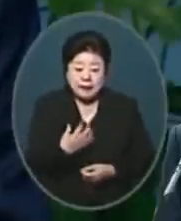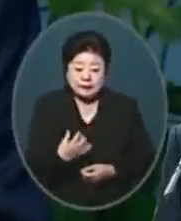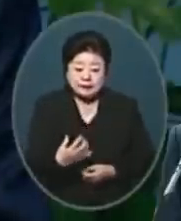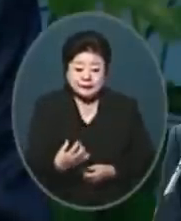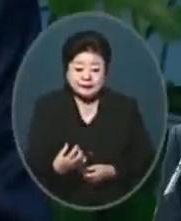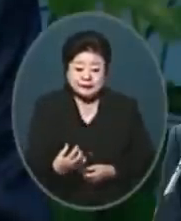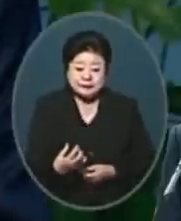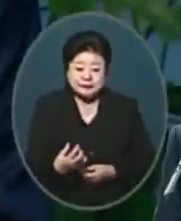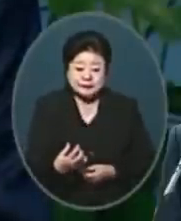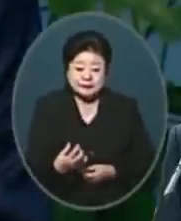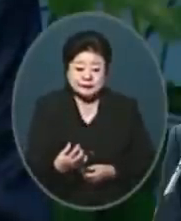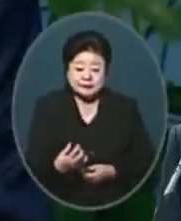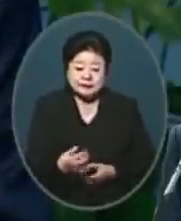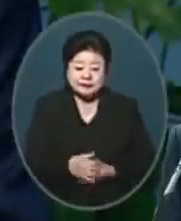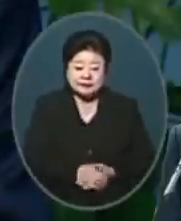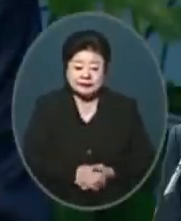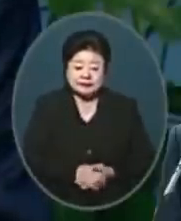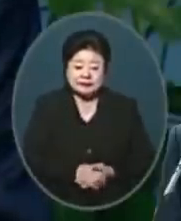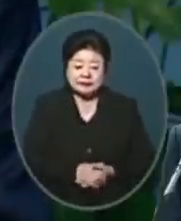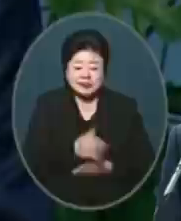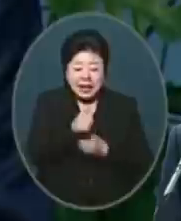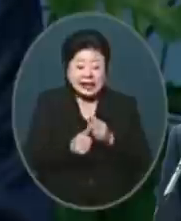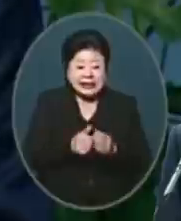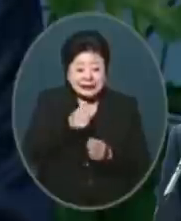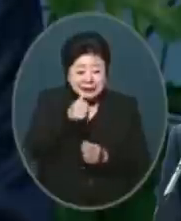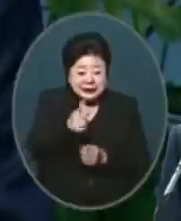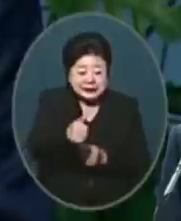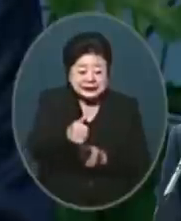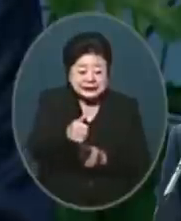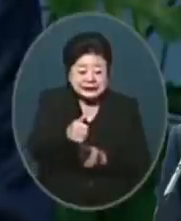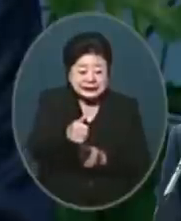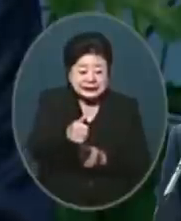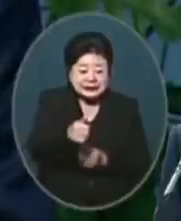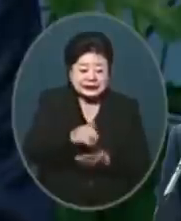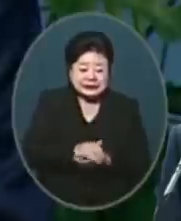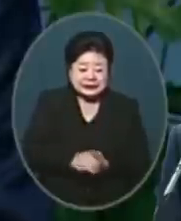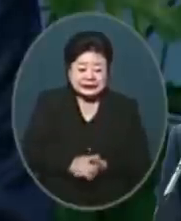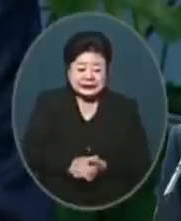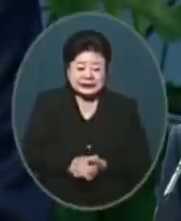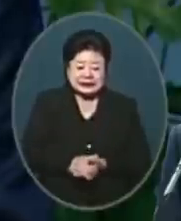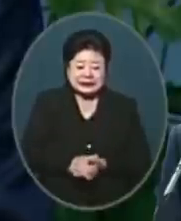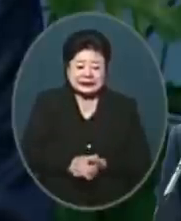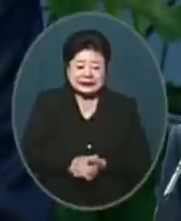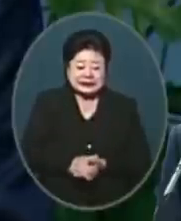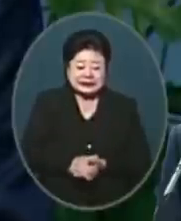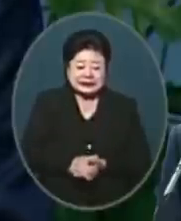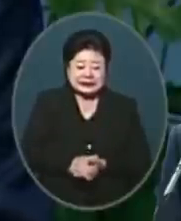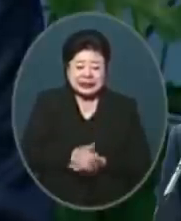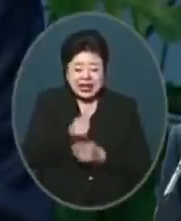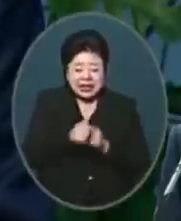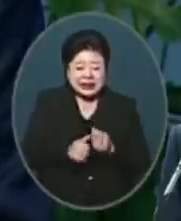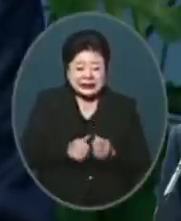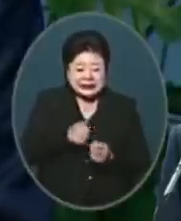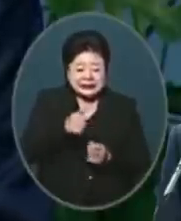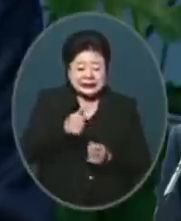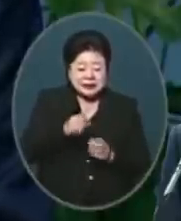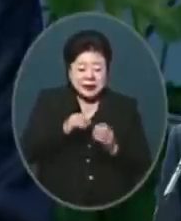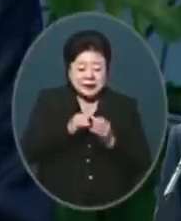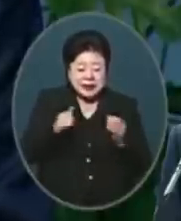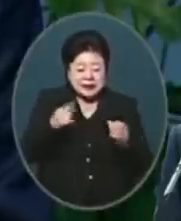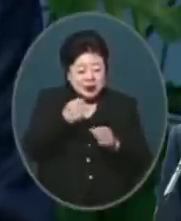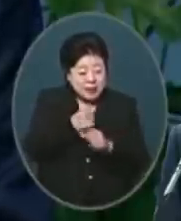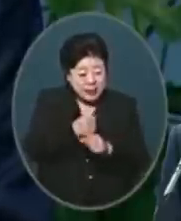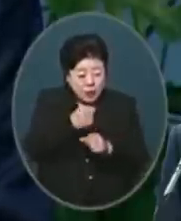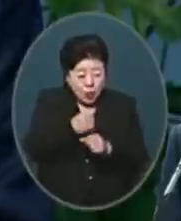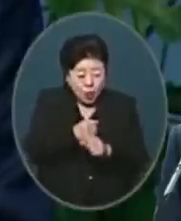아브라함은 하나님이 하나님이 백성을